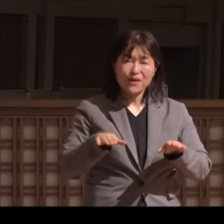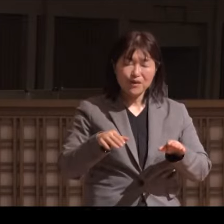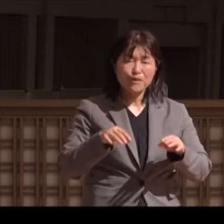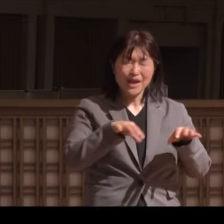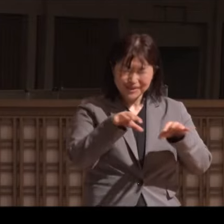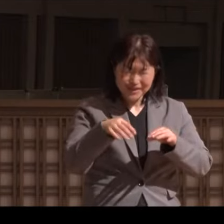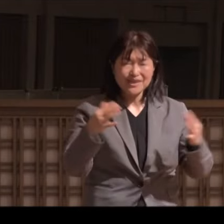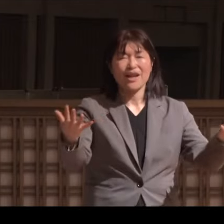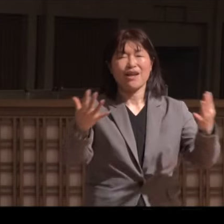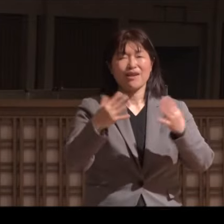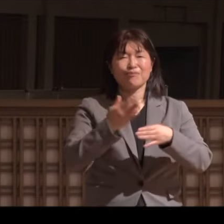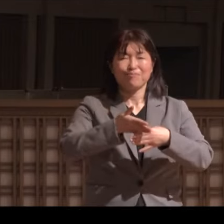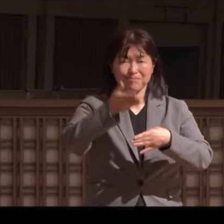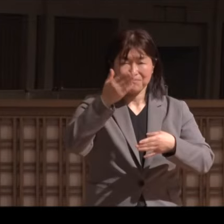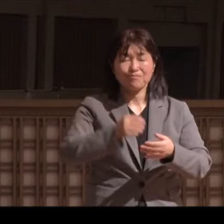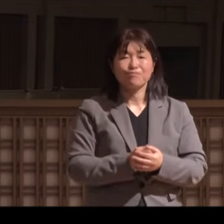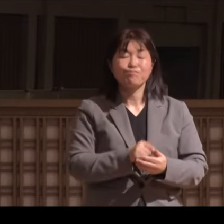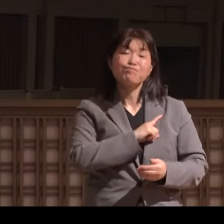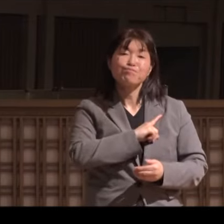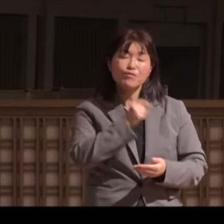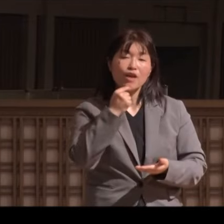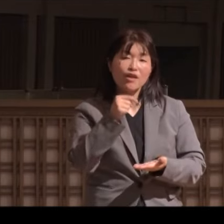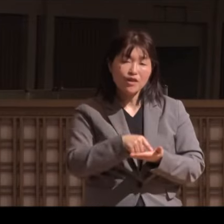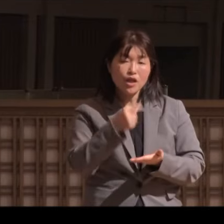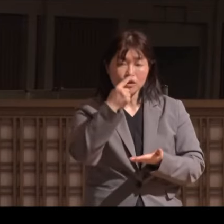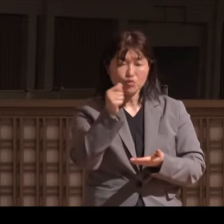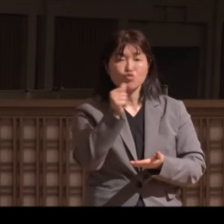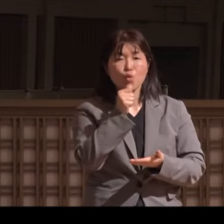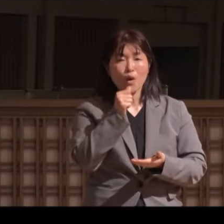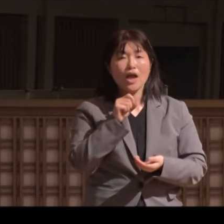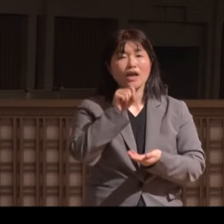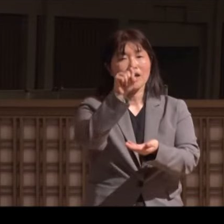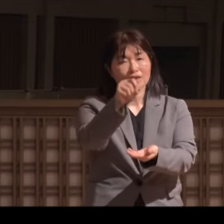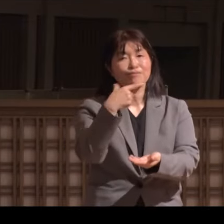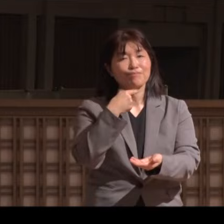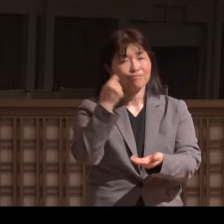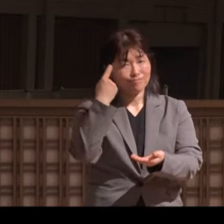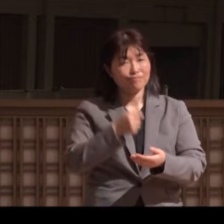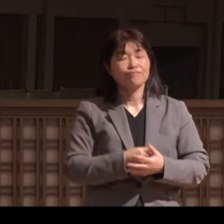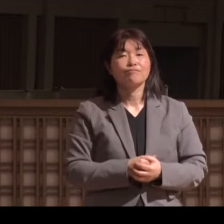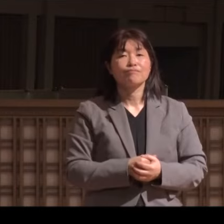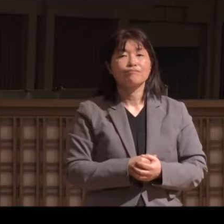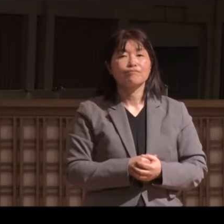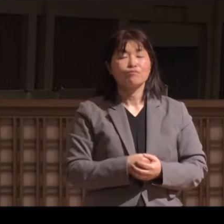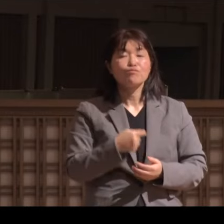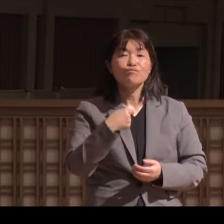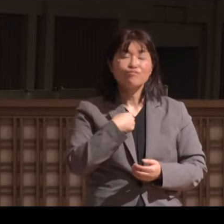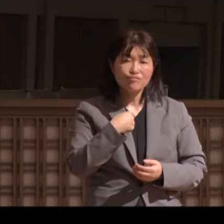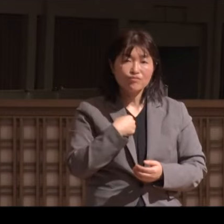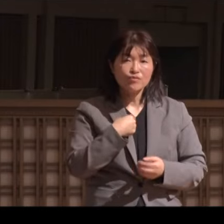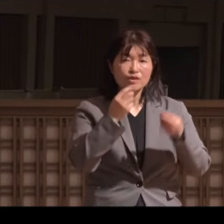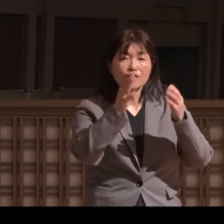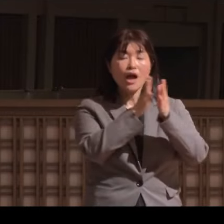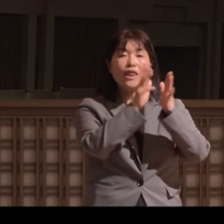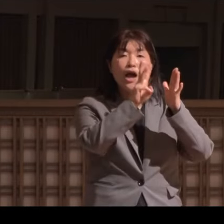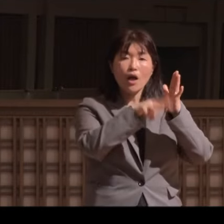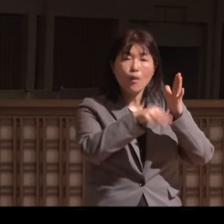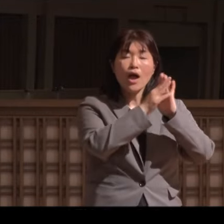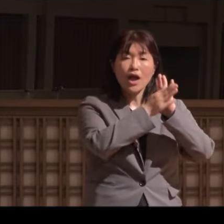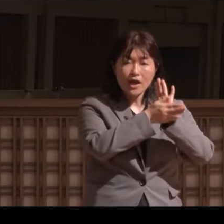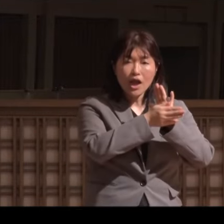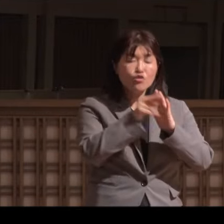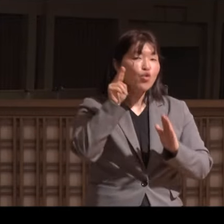集まりいただきましてありがとうございますえまず簡単に自己紹介をさせていただこうと思うんですけれども私は神奈川県横浜